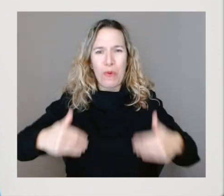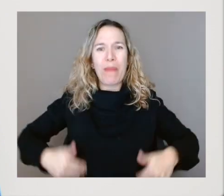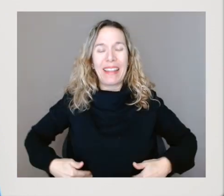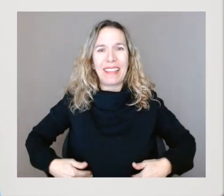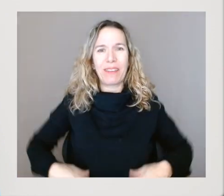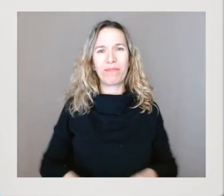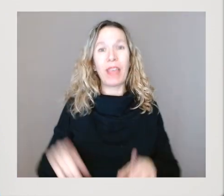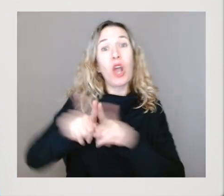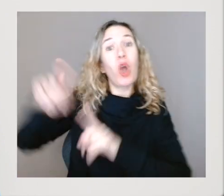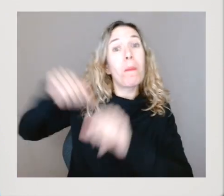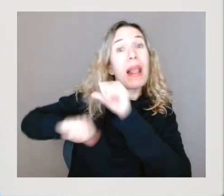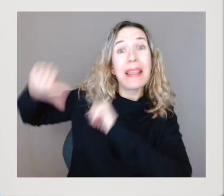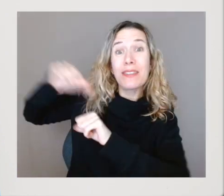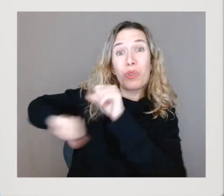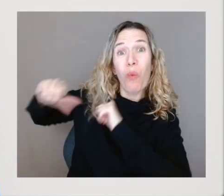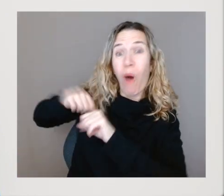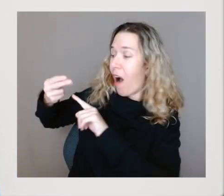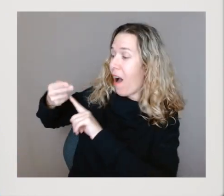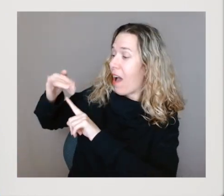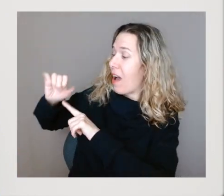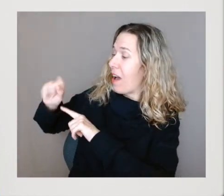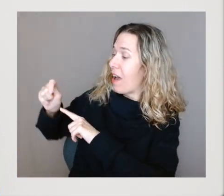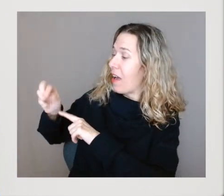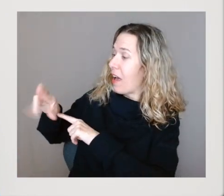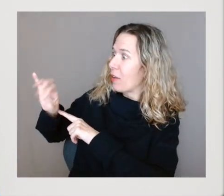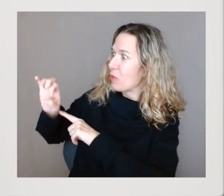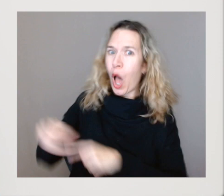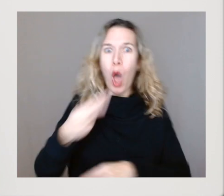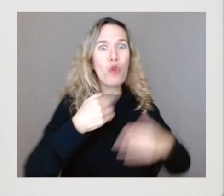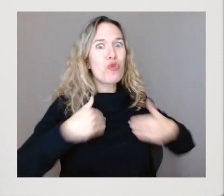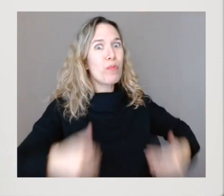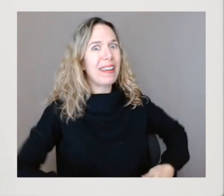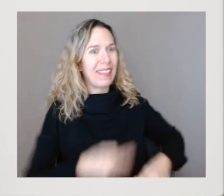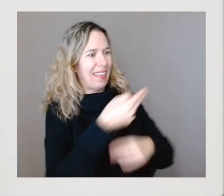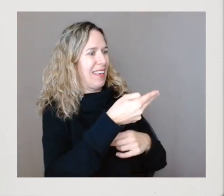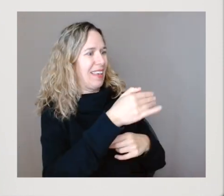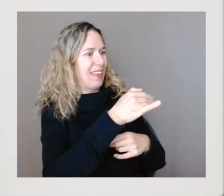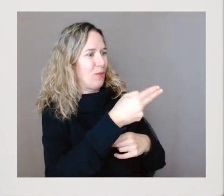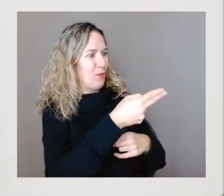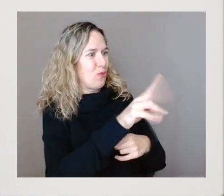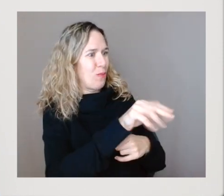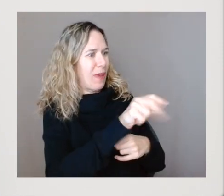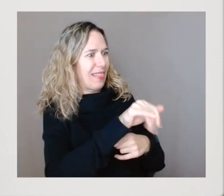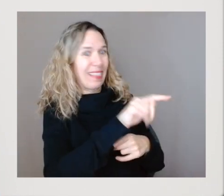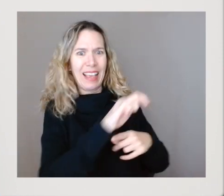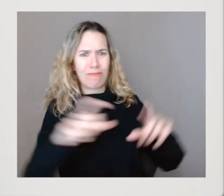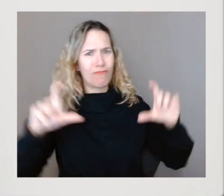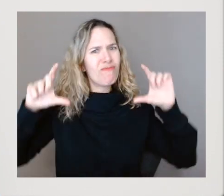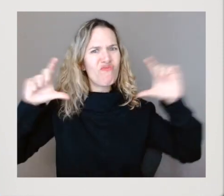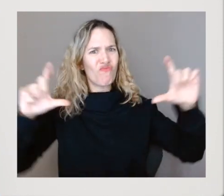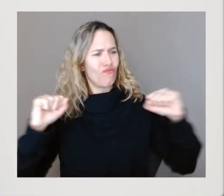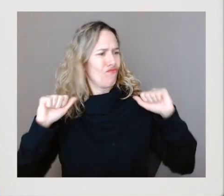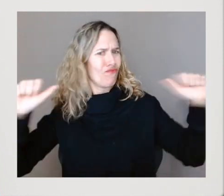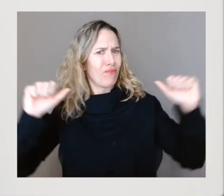Parce que comme histoire, humanité aussi peut commencer avec un grand H. Donc cette fois-ci,